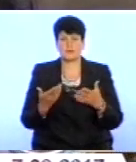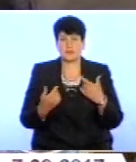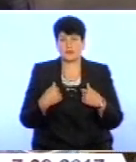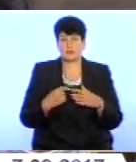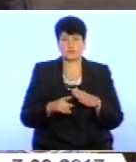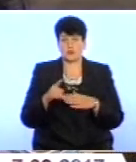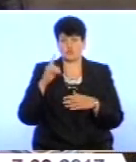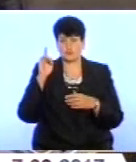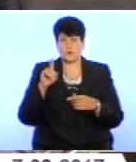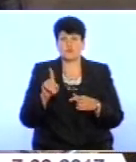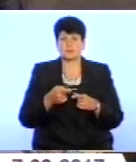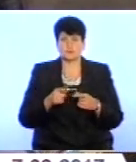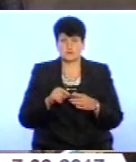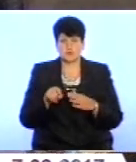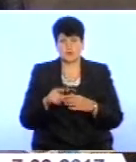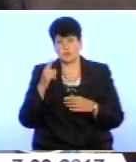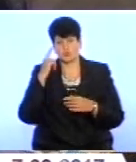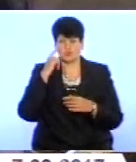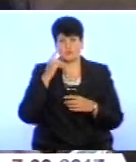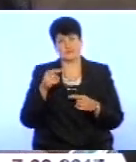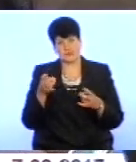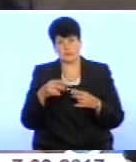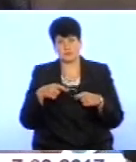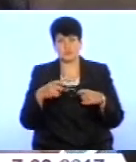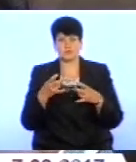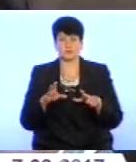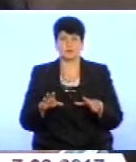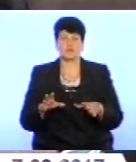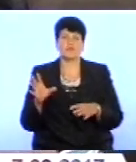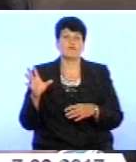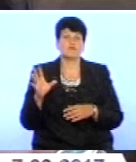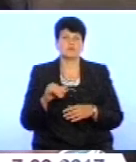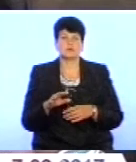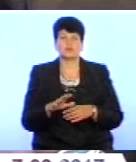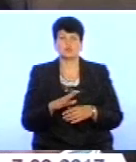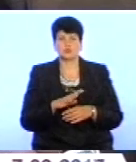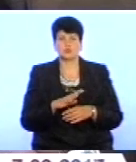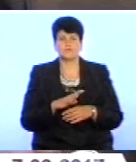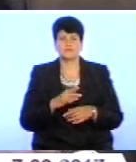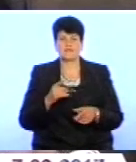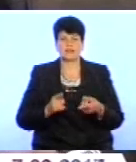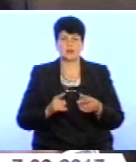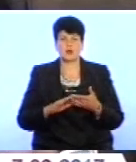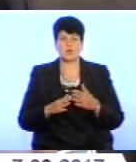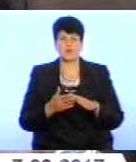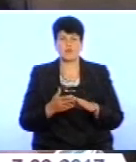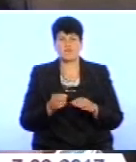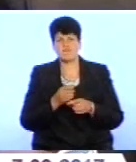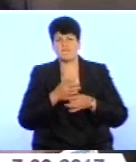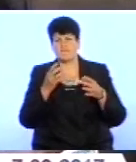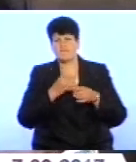смуга перешкод, я б задумався, чи бігти, чи не бігти. Дійсно, все було в таких натуральних умовах, з